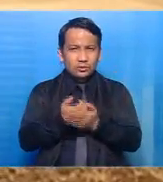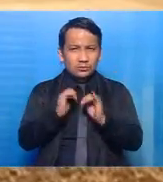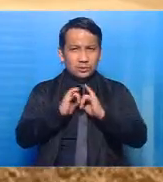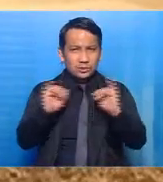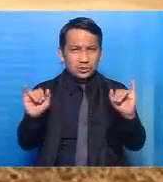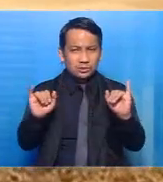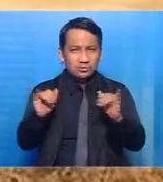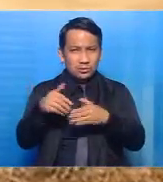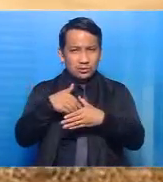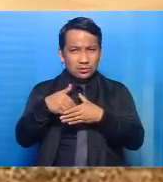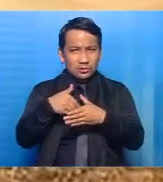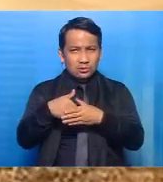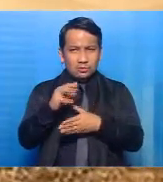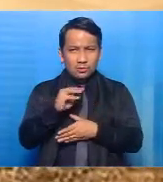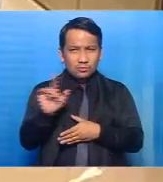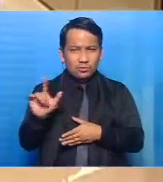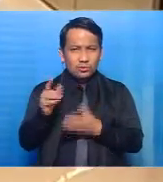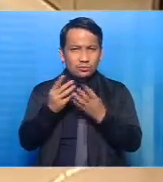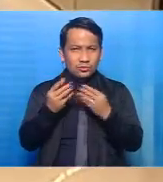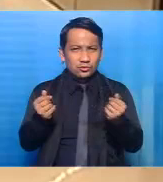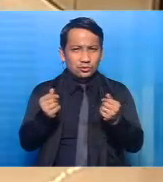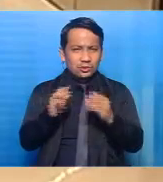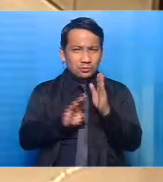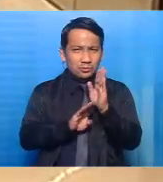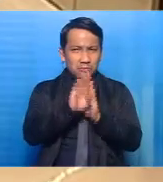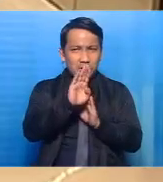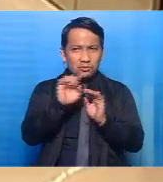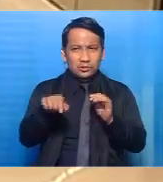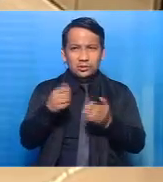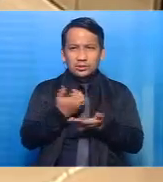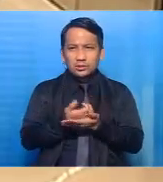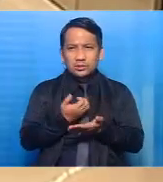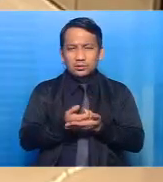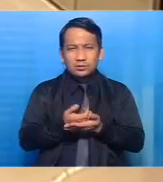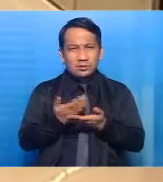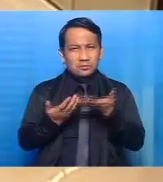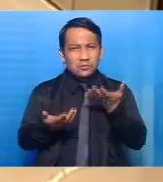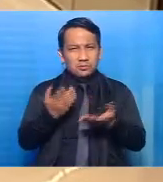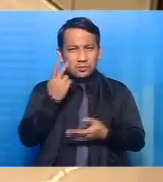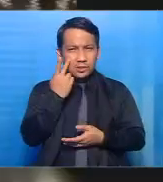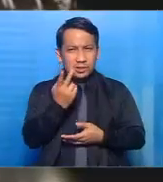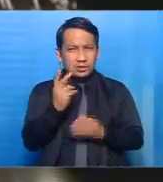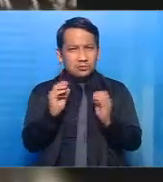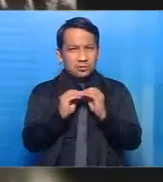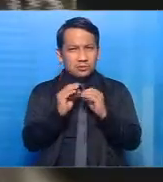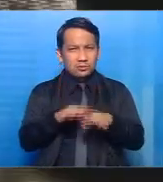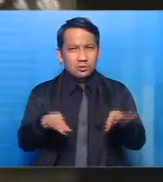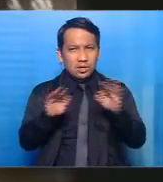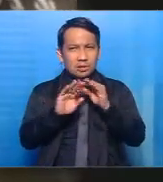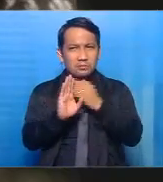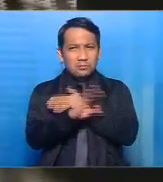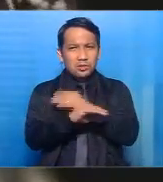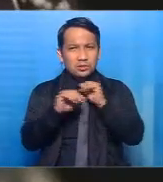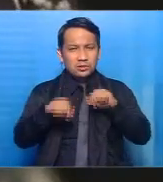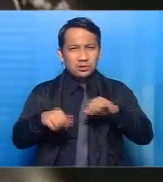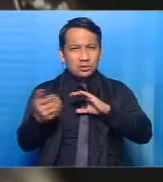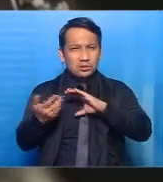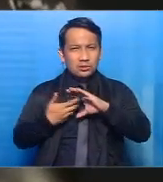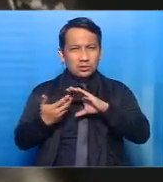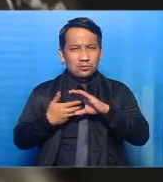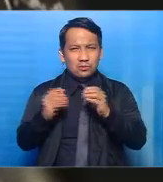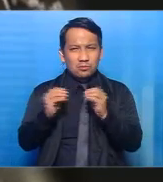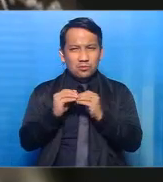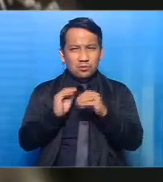tulad ng pagluluwag sa mga mall ang solusyon sa pagbango ng ekonomiya. I think what we have to do is to bring back consumer